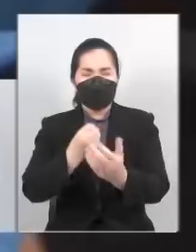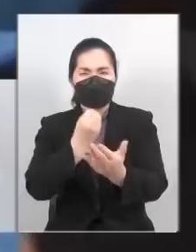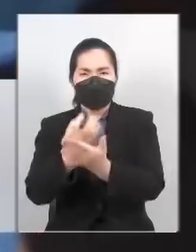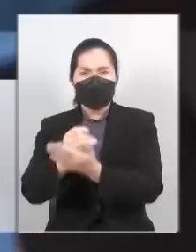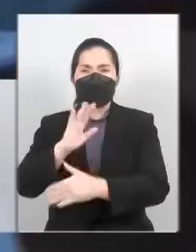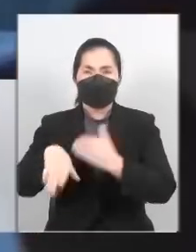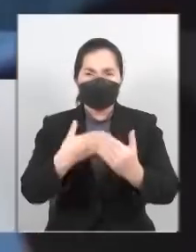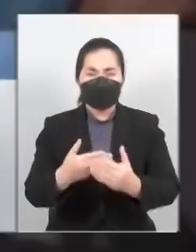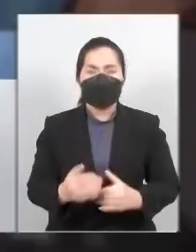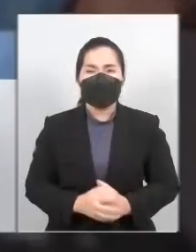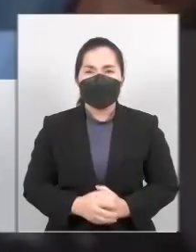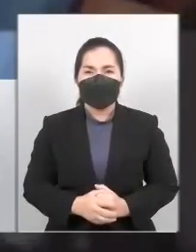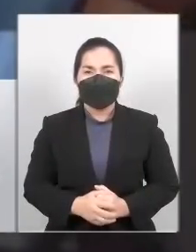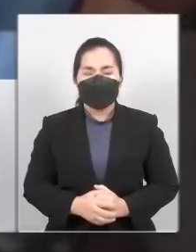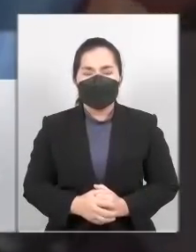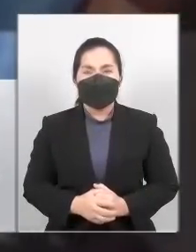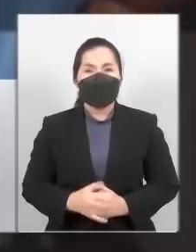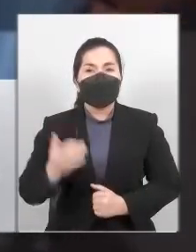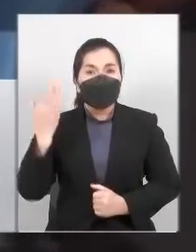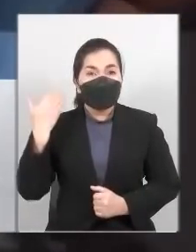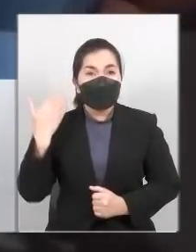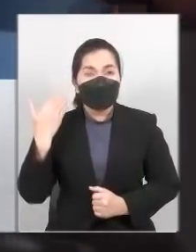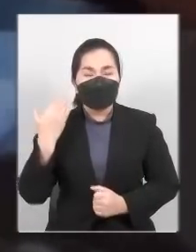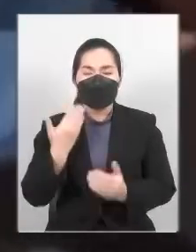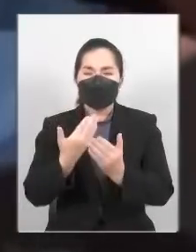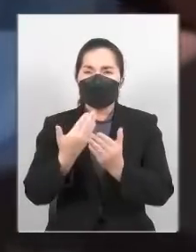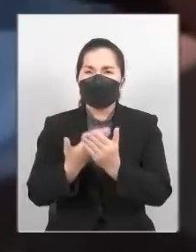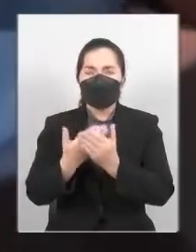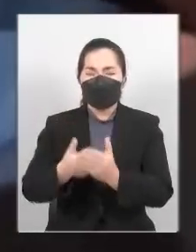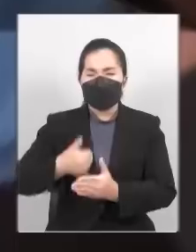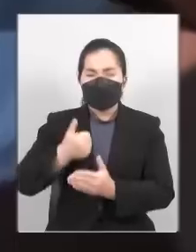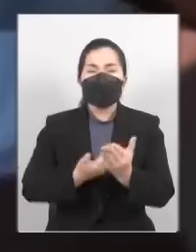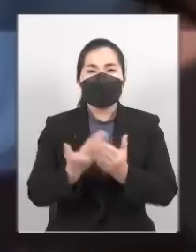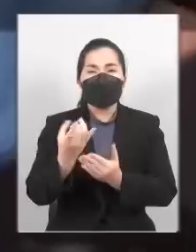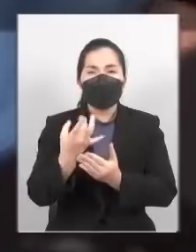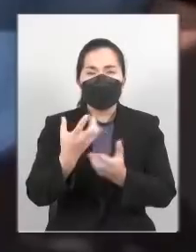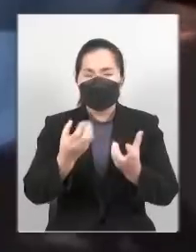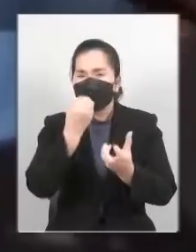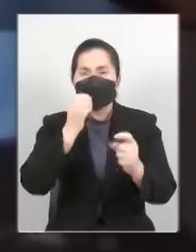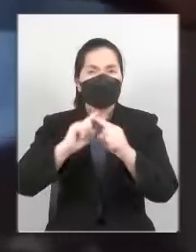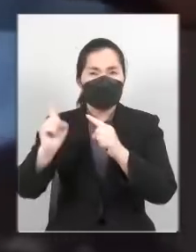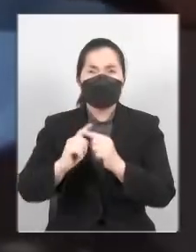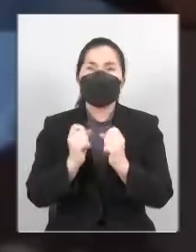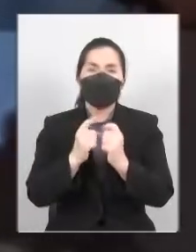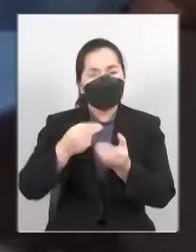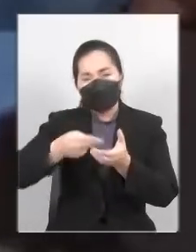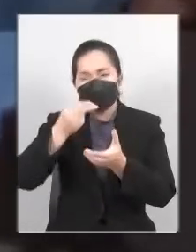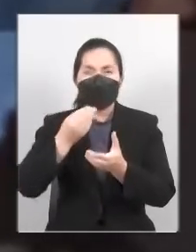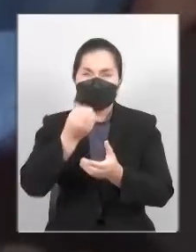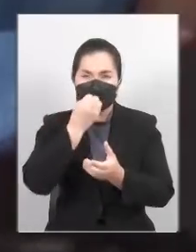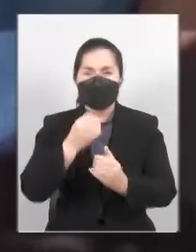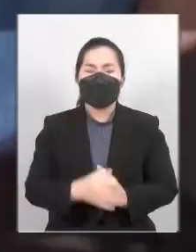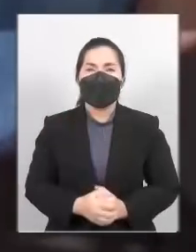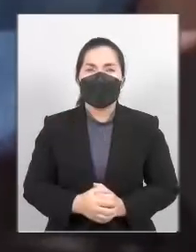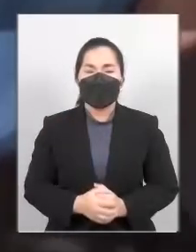ยแพงหมดทุกอย่างเลยอ่ะ แต่ก่อนป้าใช้ทำอะไรซื้อของกินของใช ้ใช่กินนี่แหละมาม่าก๋วยเตี๋ยวนี่แหละชาซีนี่